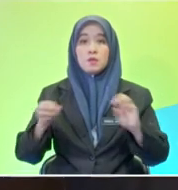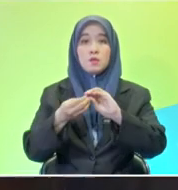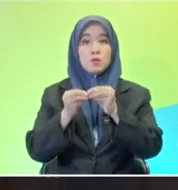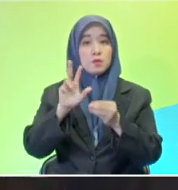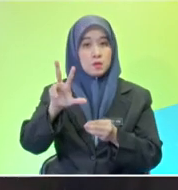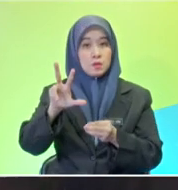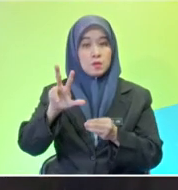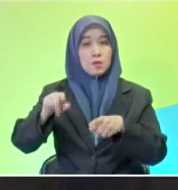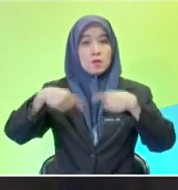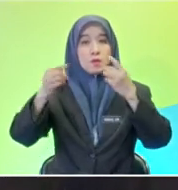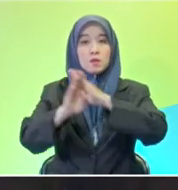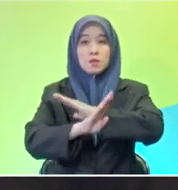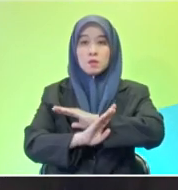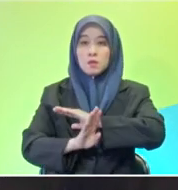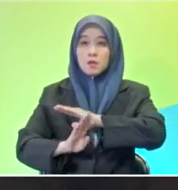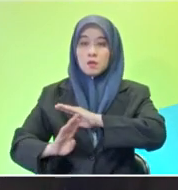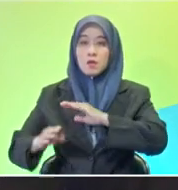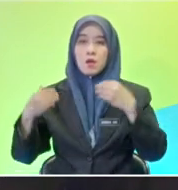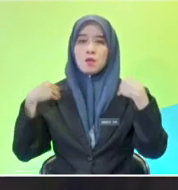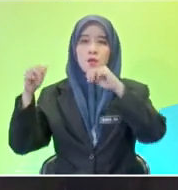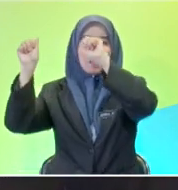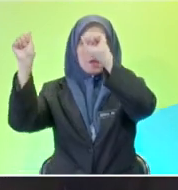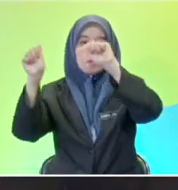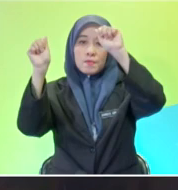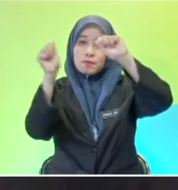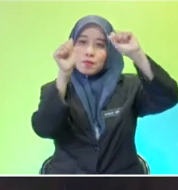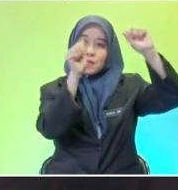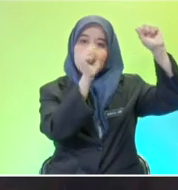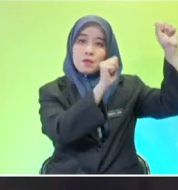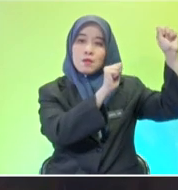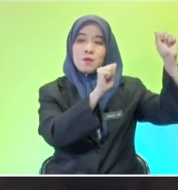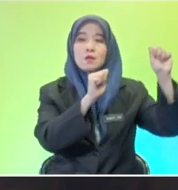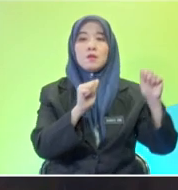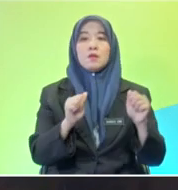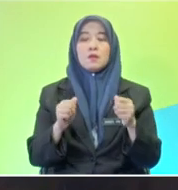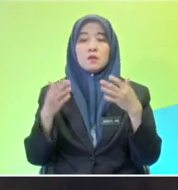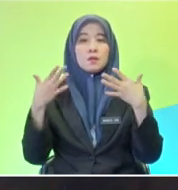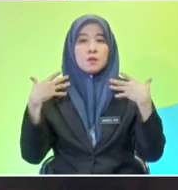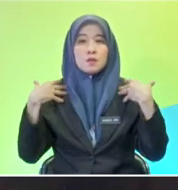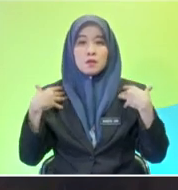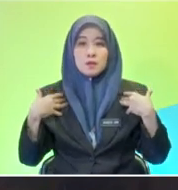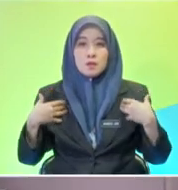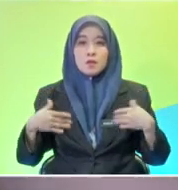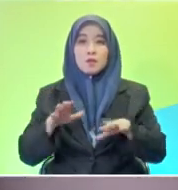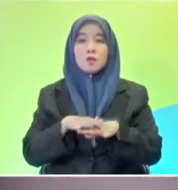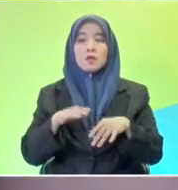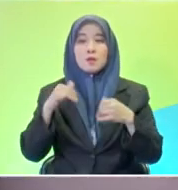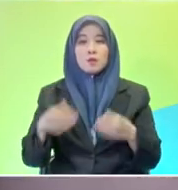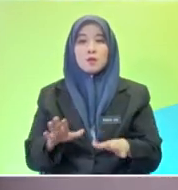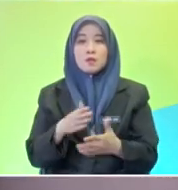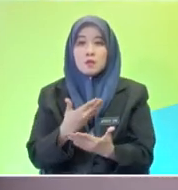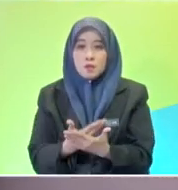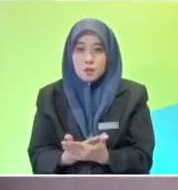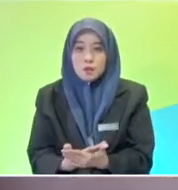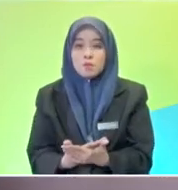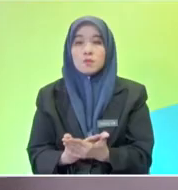Wah, angin yang sangat kuat. Oh, sepoi-sepoi bahasa. Nyamannya. Ya, dah sampai. Dah